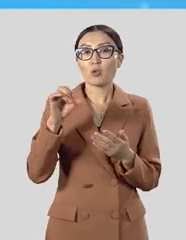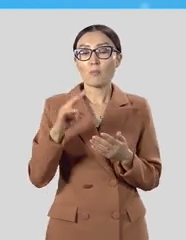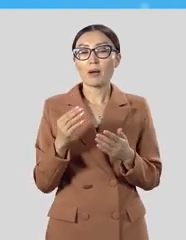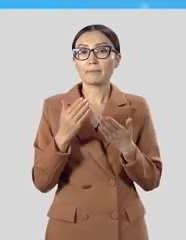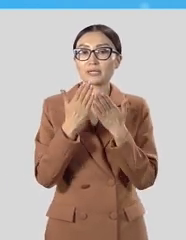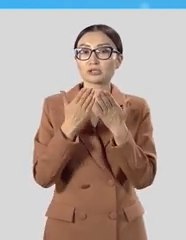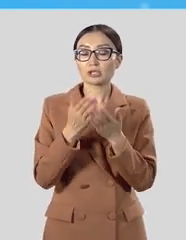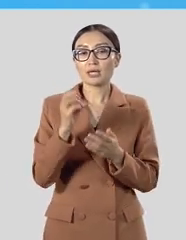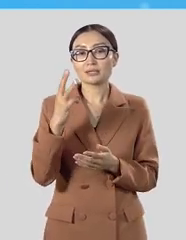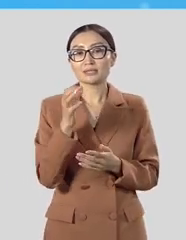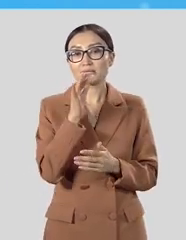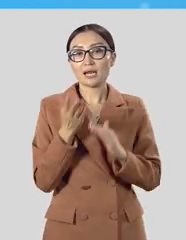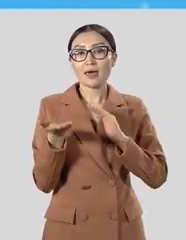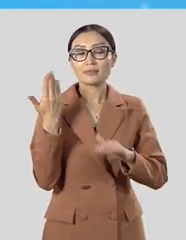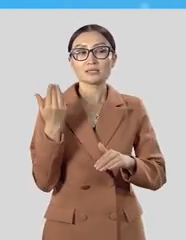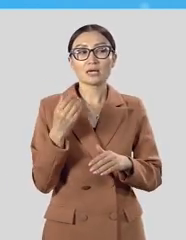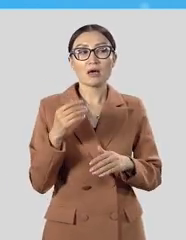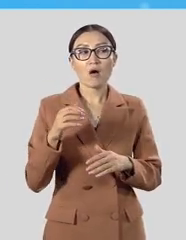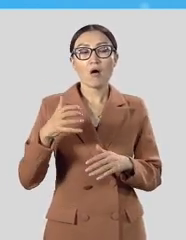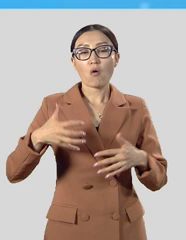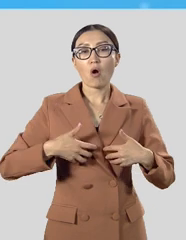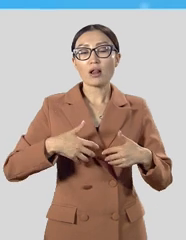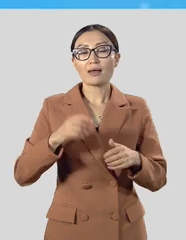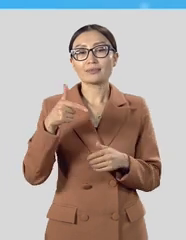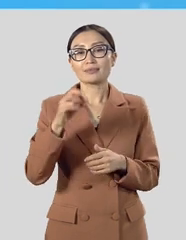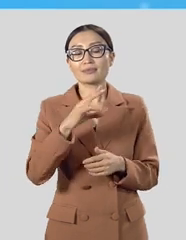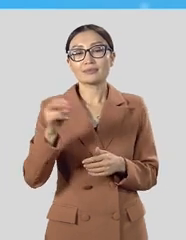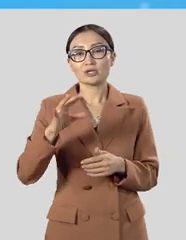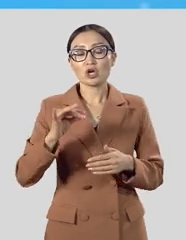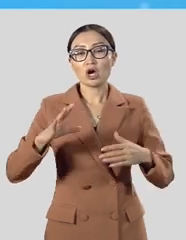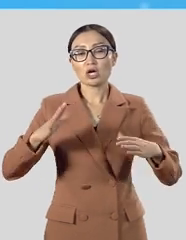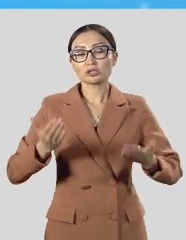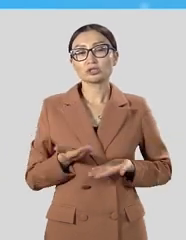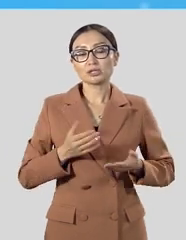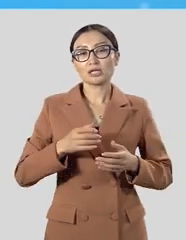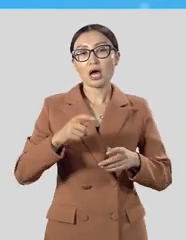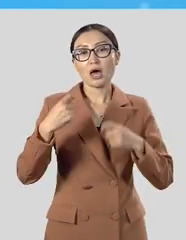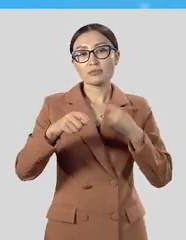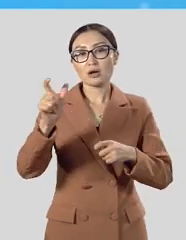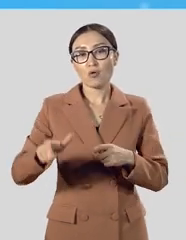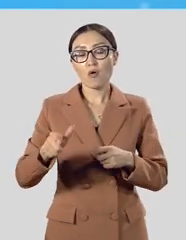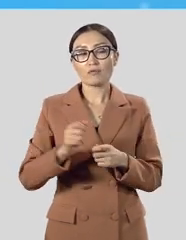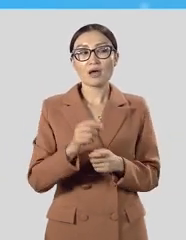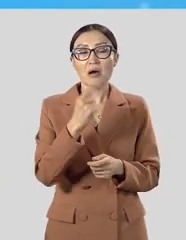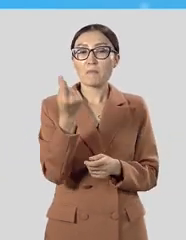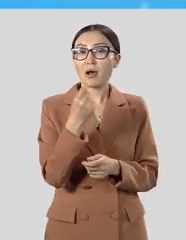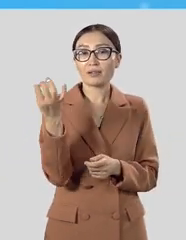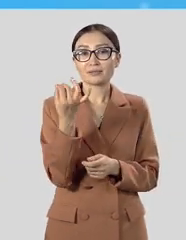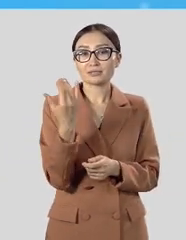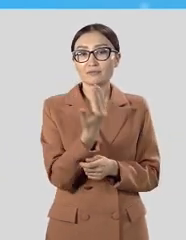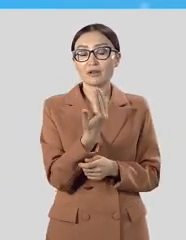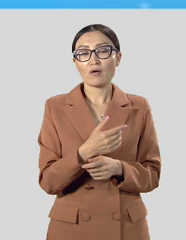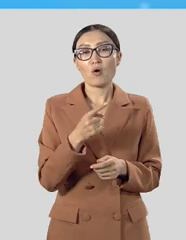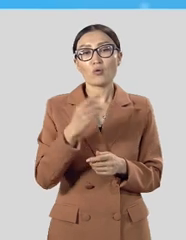лет назад в Голландии жил торговец, которого звали Антоний Левенгук. Но торговля мало его интересовала.